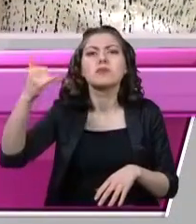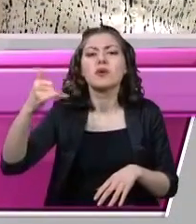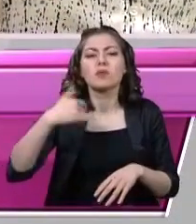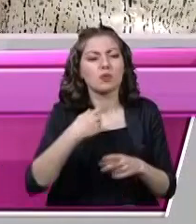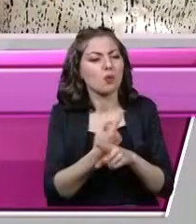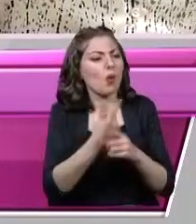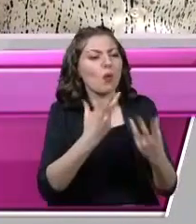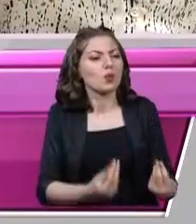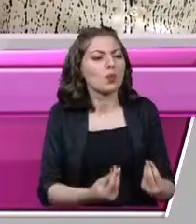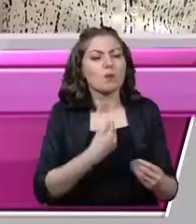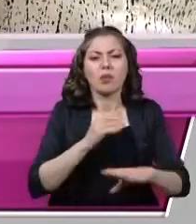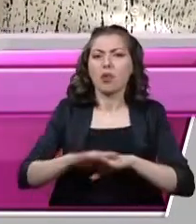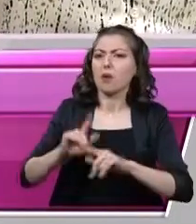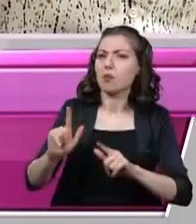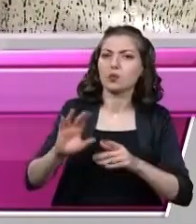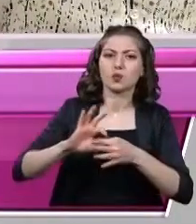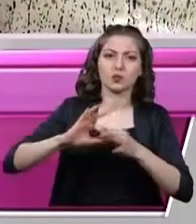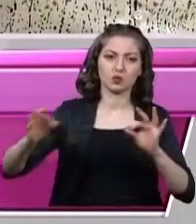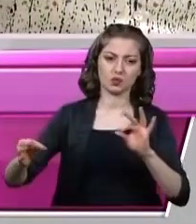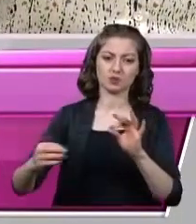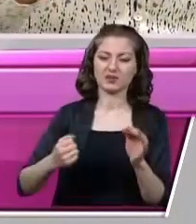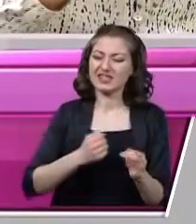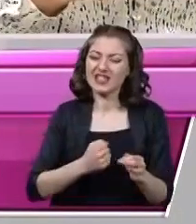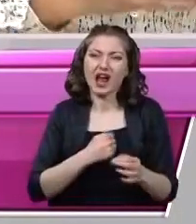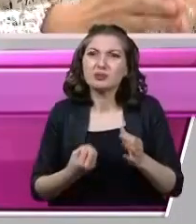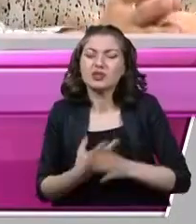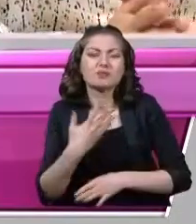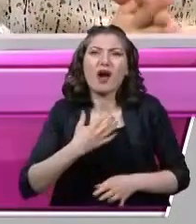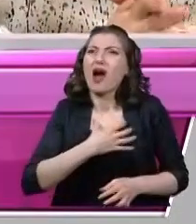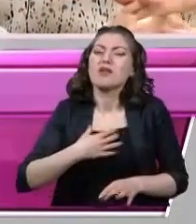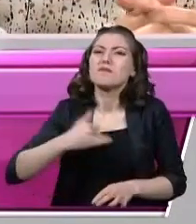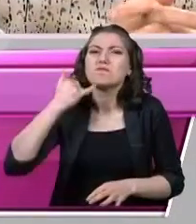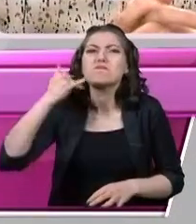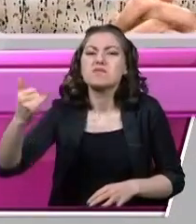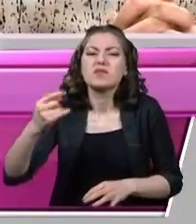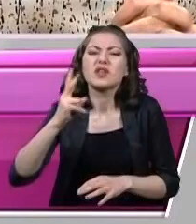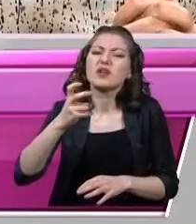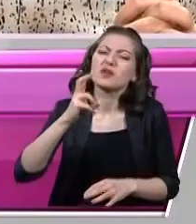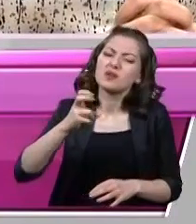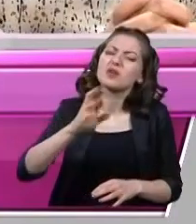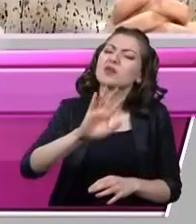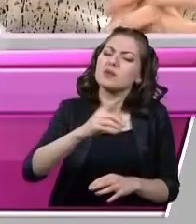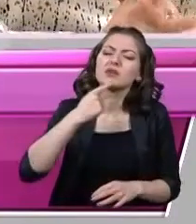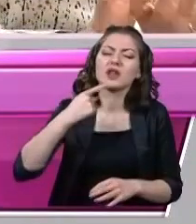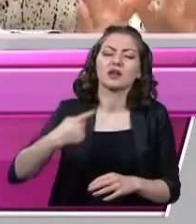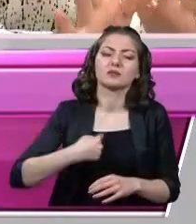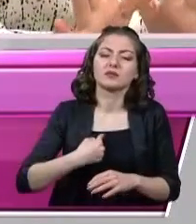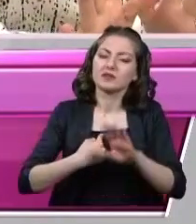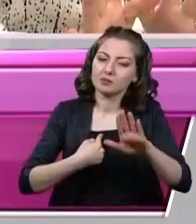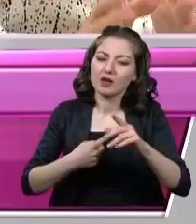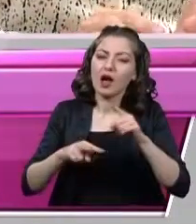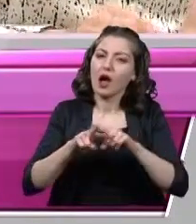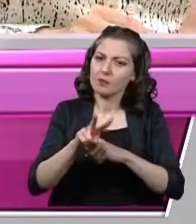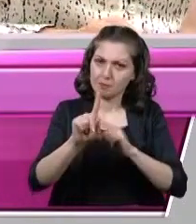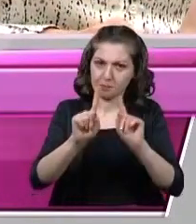anne işte böyle oldu Şu O cümleler kuruyorum Canım sıkıldı ile ilgili annem bir dinledi iki dinle sonra bana dedi ki ya dedi